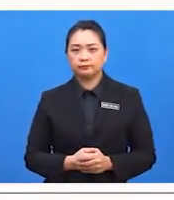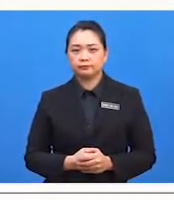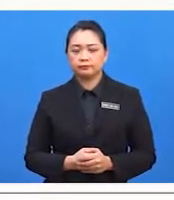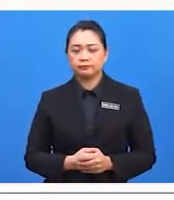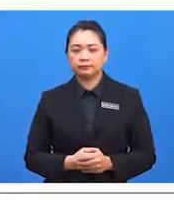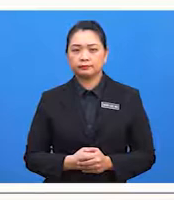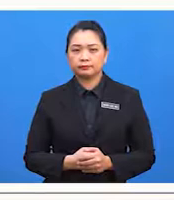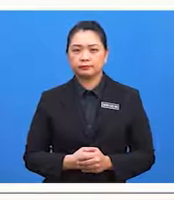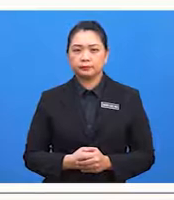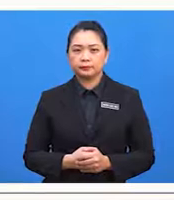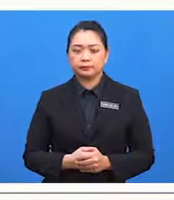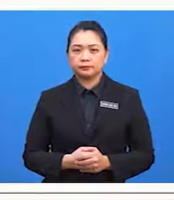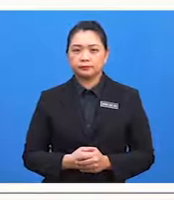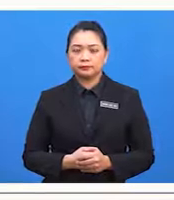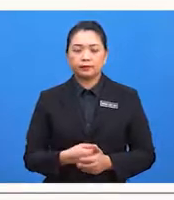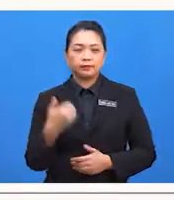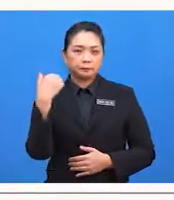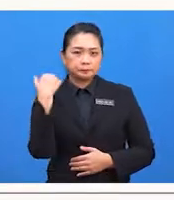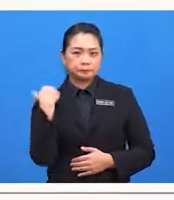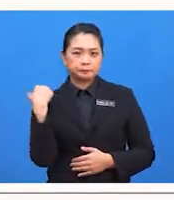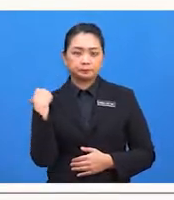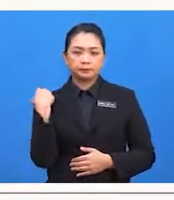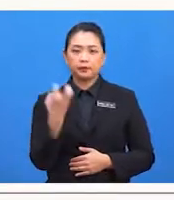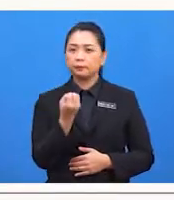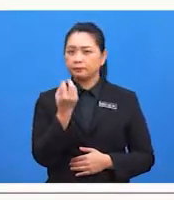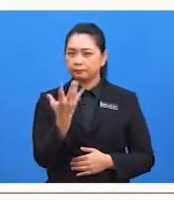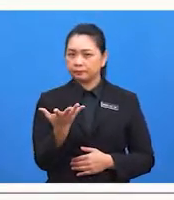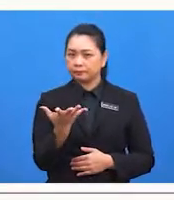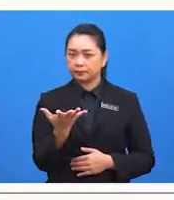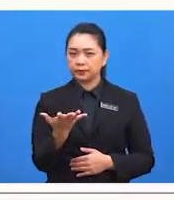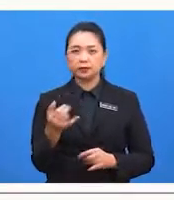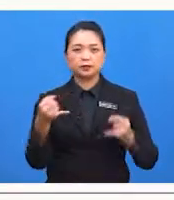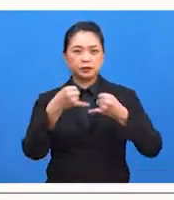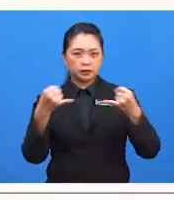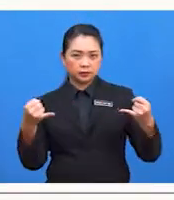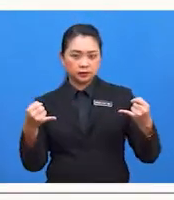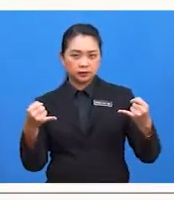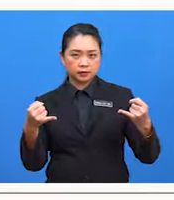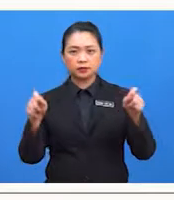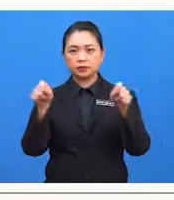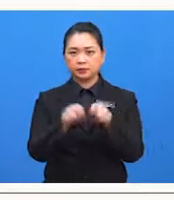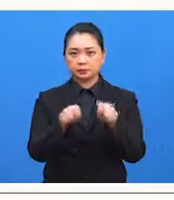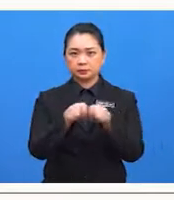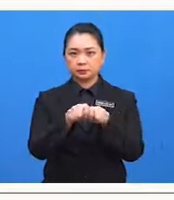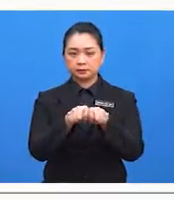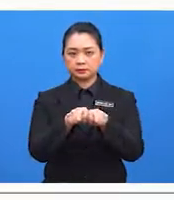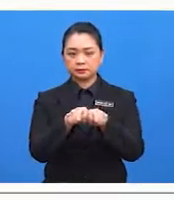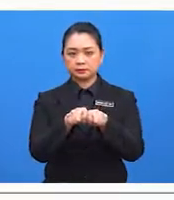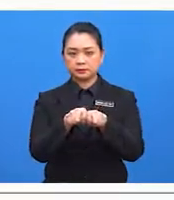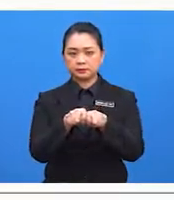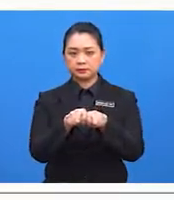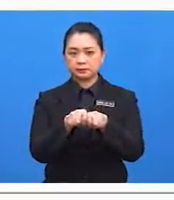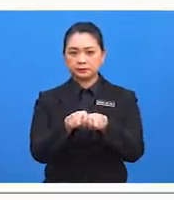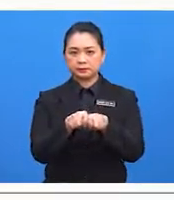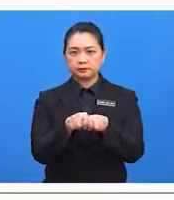Prinsip lukisan ia terdiri daripada beberapa jenis seperti yang pertama,